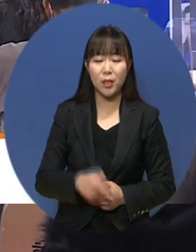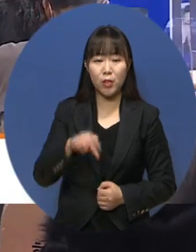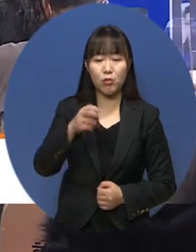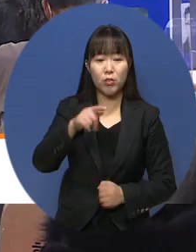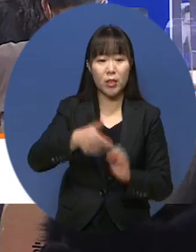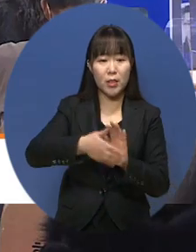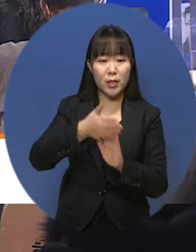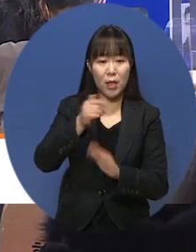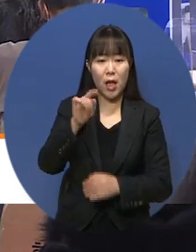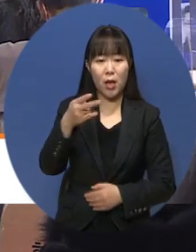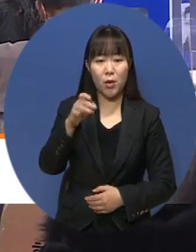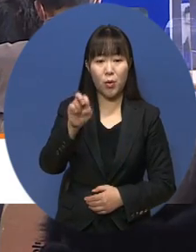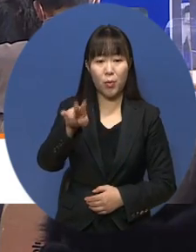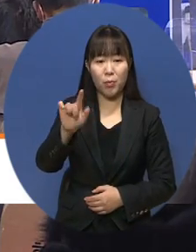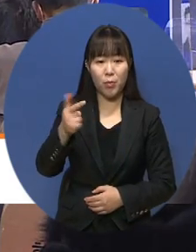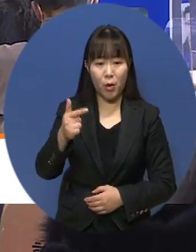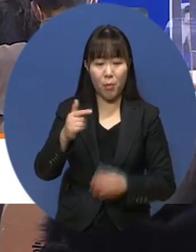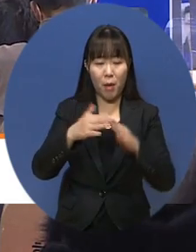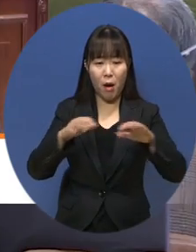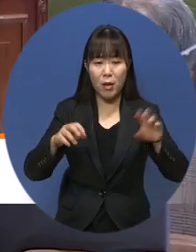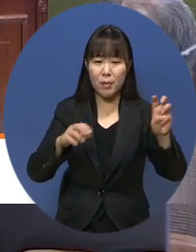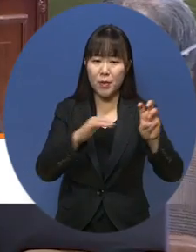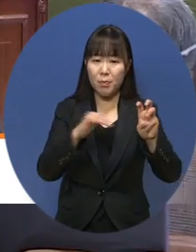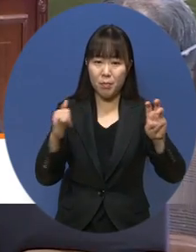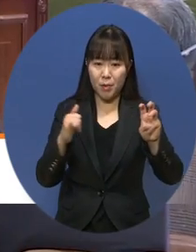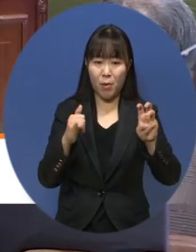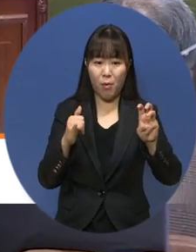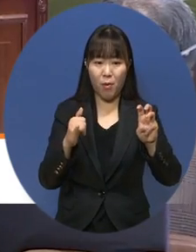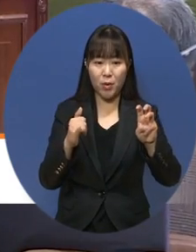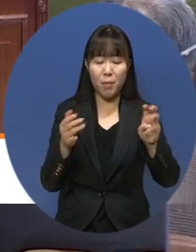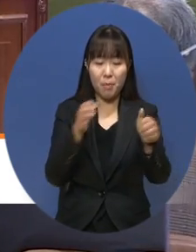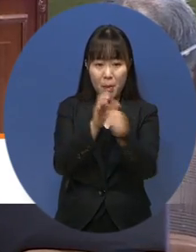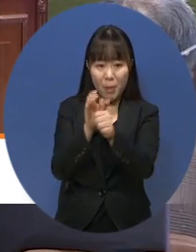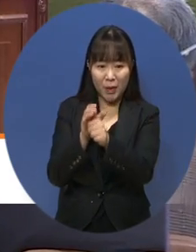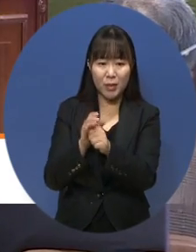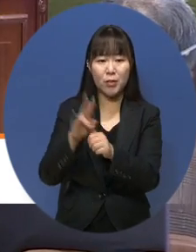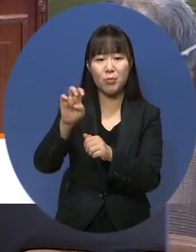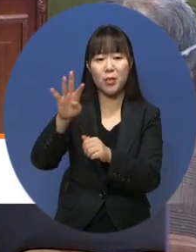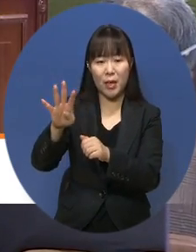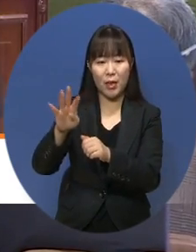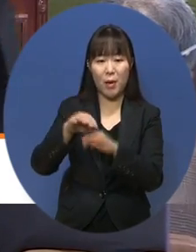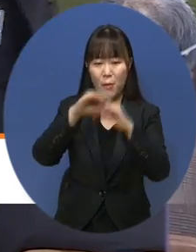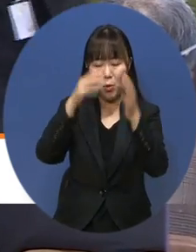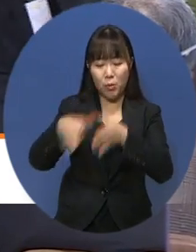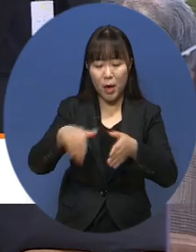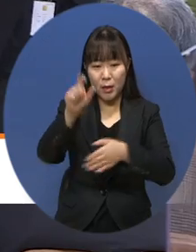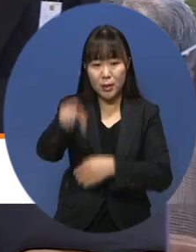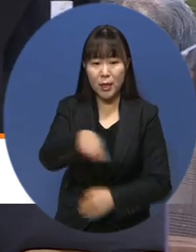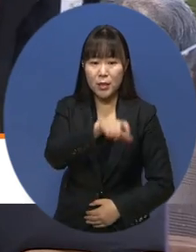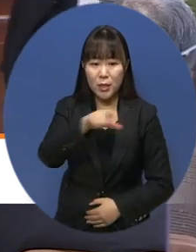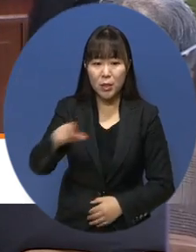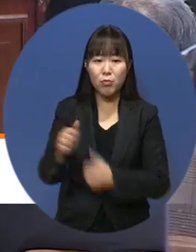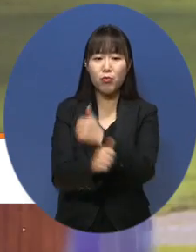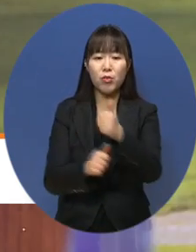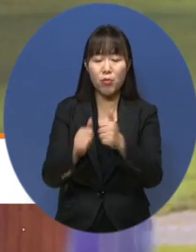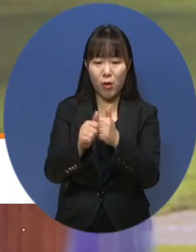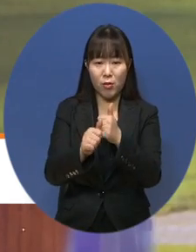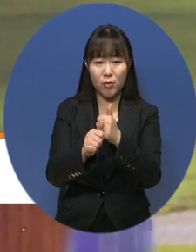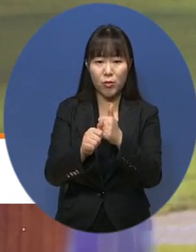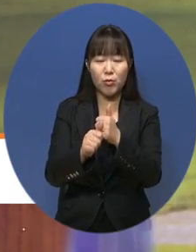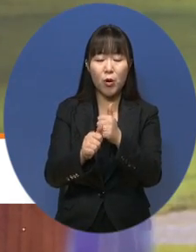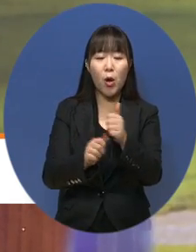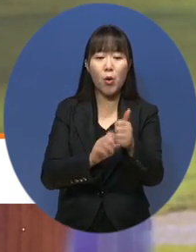순천시는 해룡면 주민자치회 위원 30명 위촉을 시작으로 24개 전 읍면동 주민자치회 위원